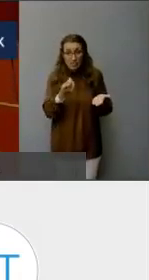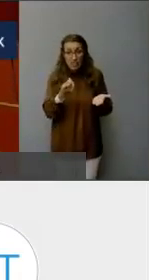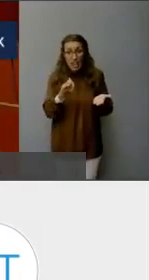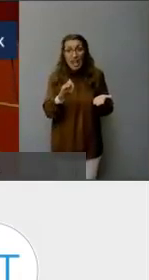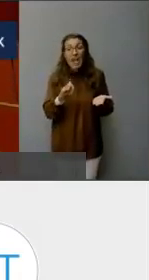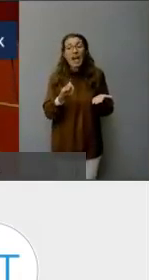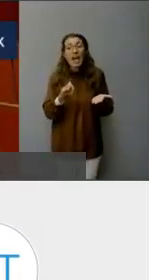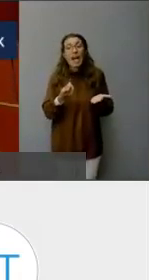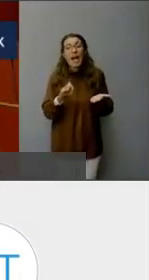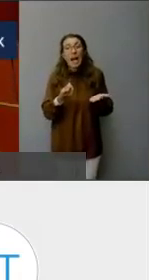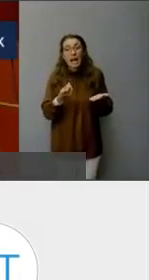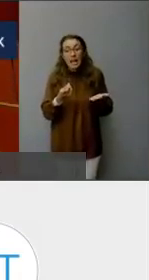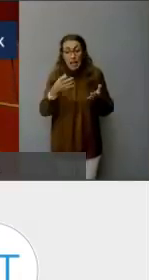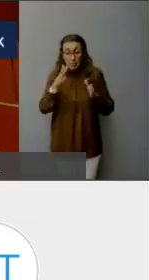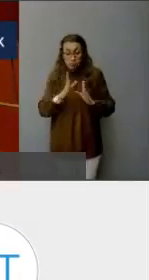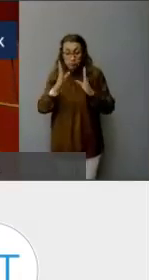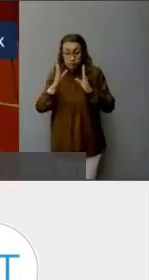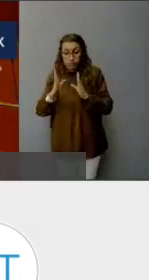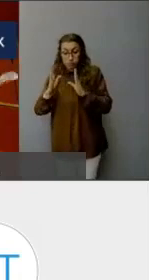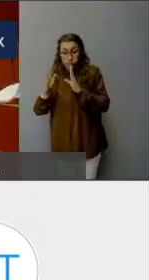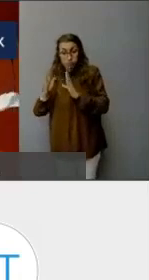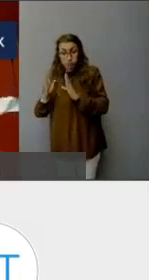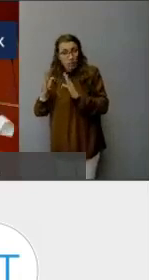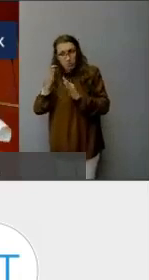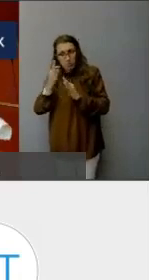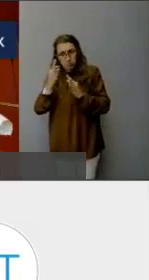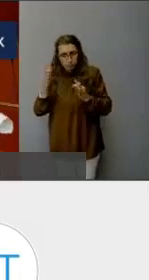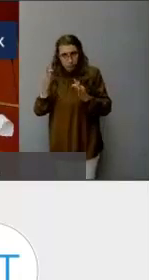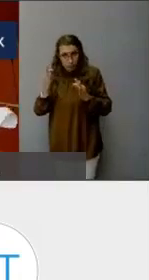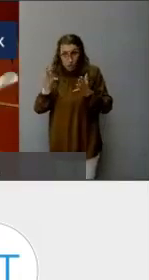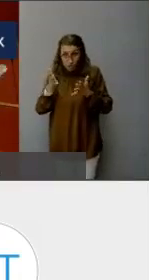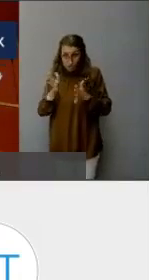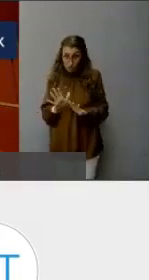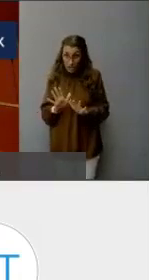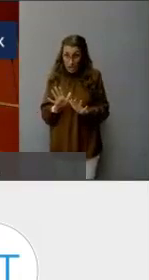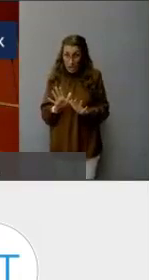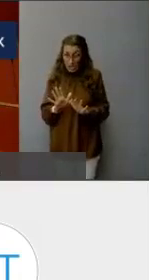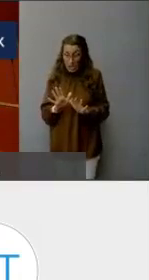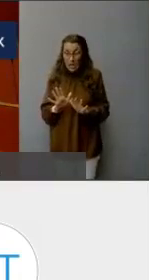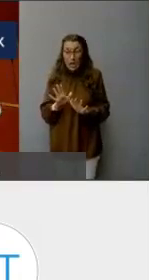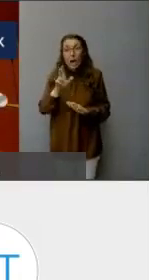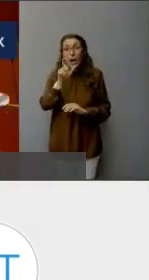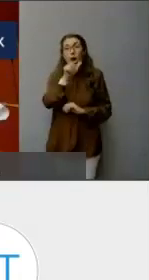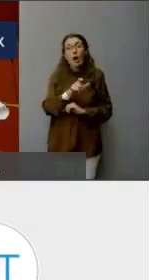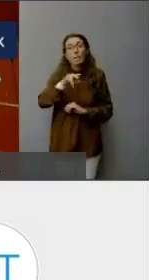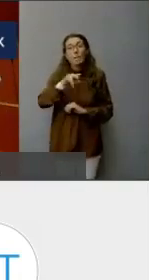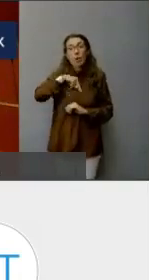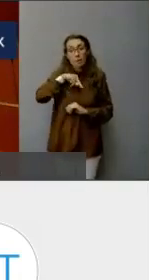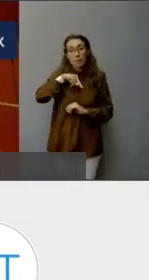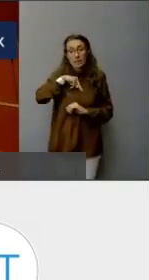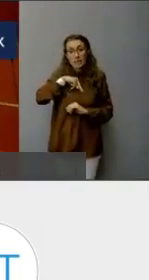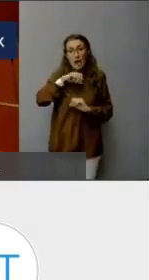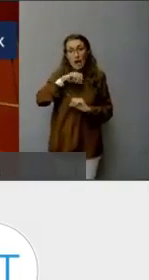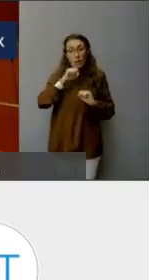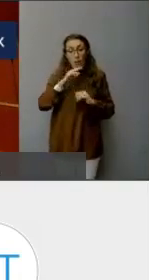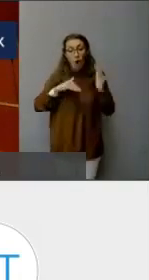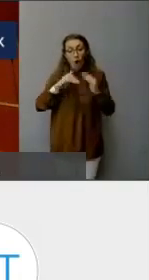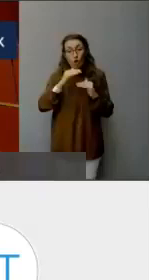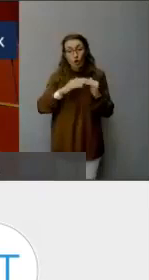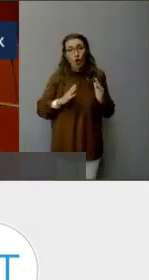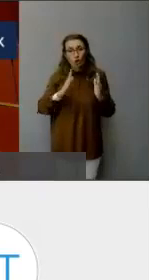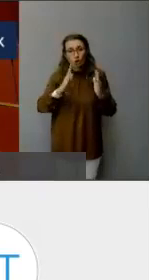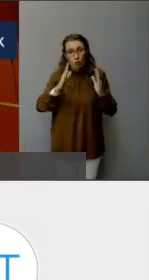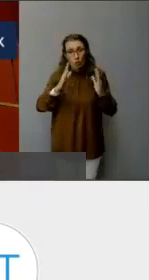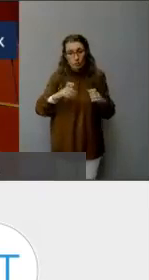non diruto preesistente da un minuto sono 4.300 metri quadri il precario avrà diritto di costruire di ampliare